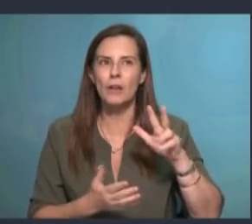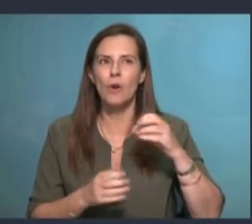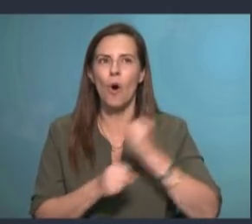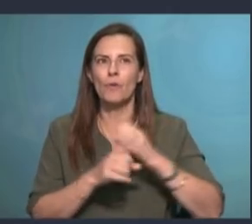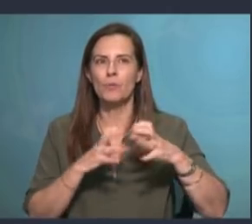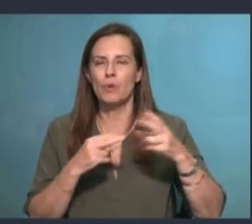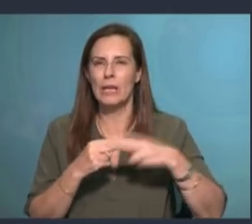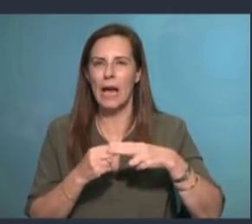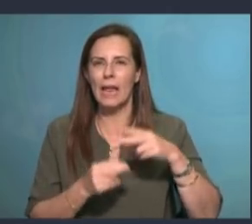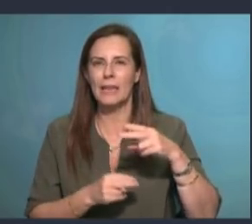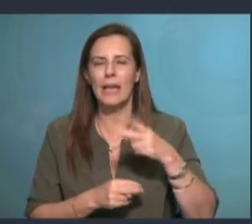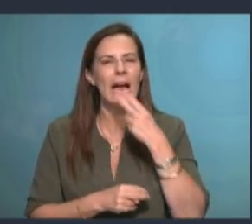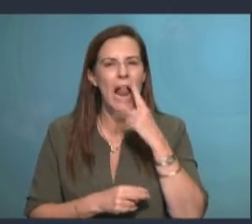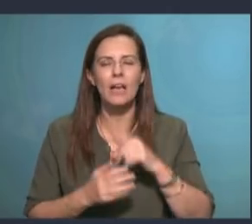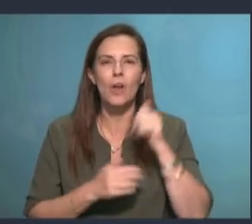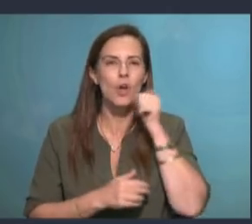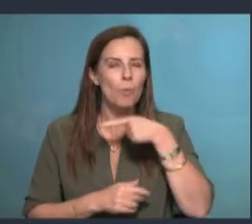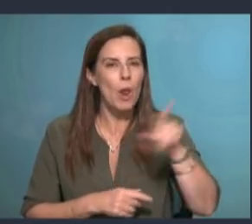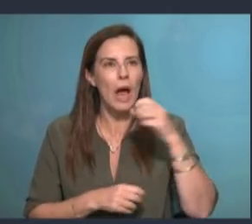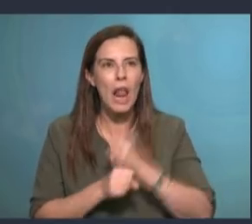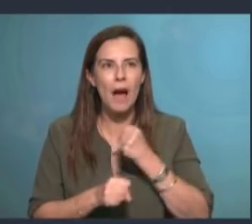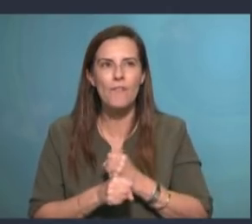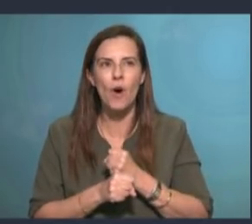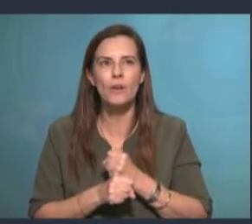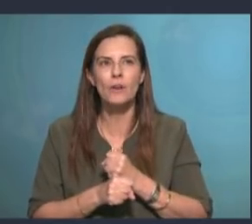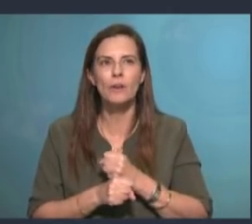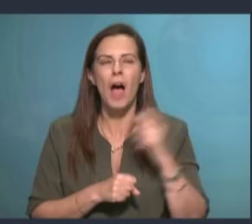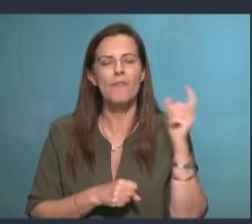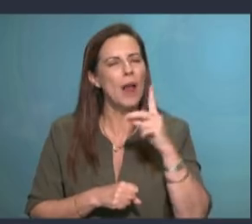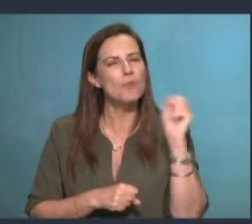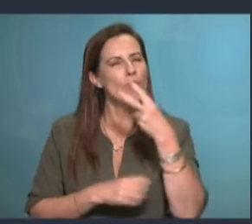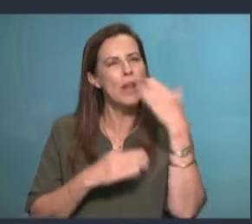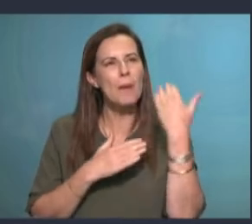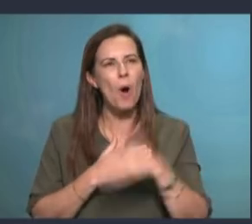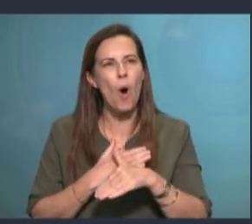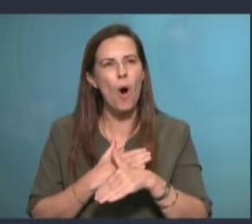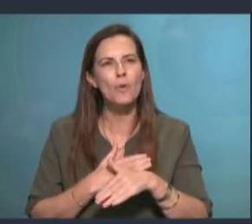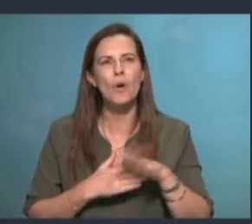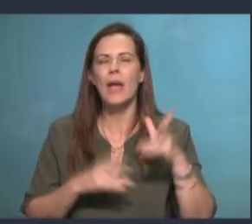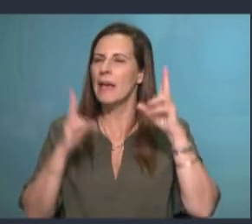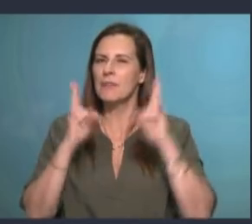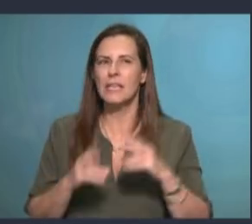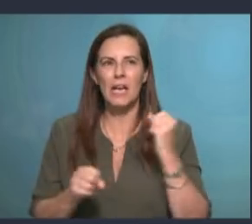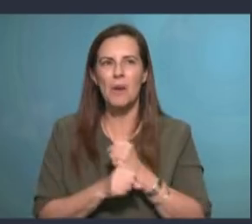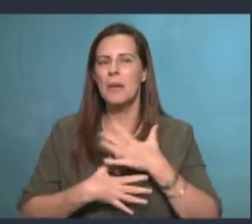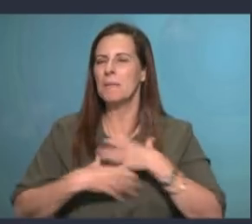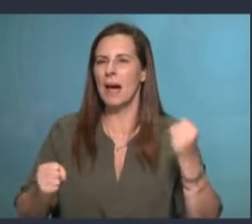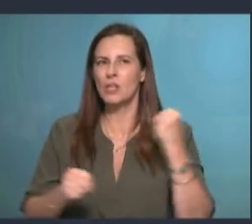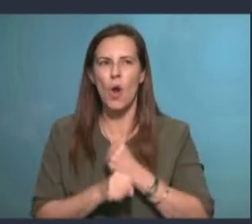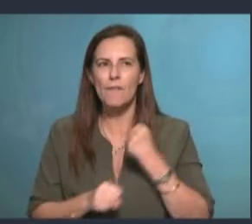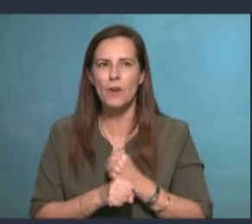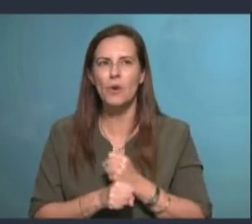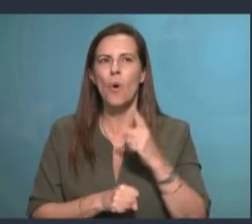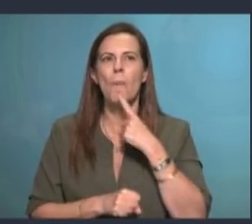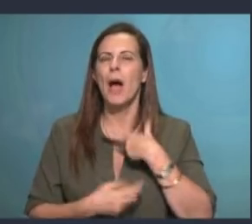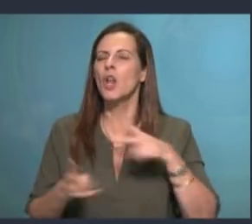קלקיליה. הוא הולך יום-יום בעבודה, אבל בשבועיים האחרונים הוא כנראה הפסיק לעבוד, נמאס לו מהעבודה. הוא אומר, אני לא